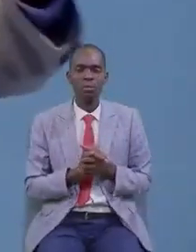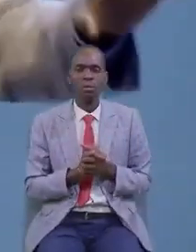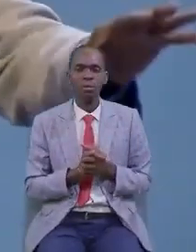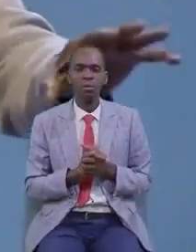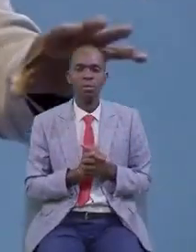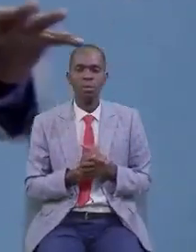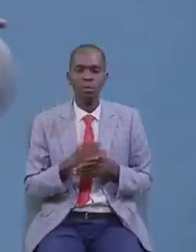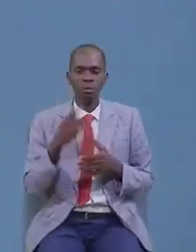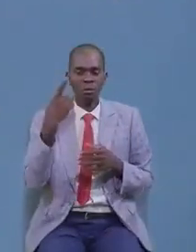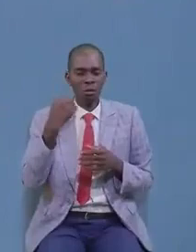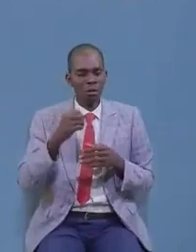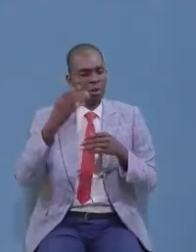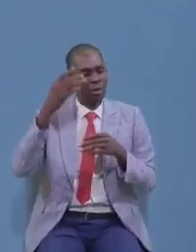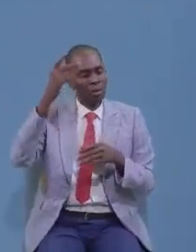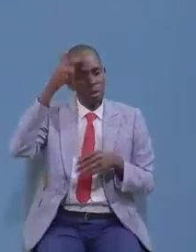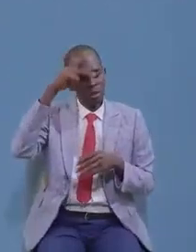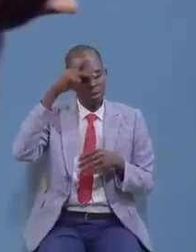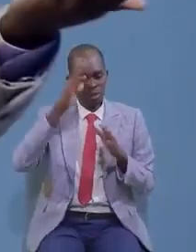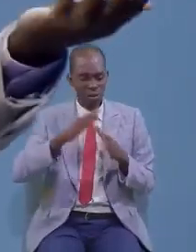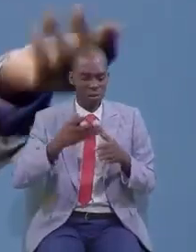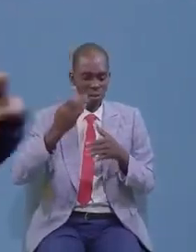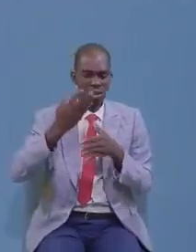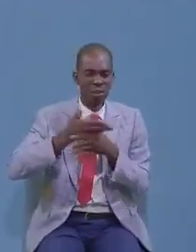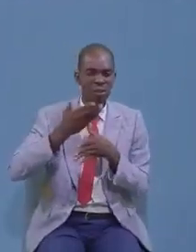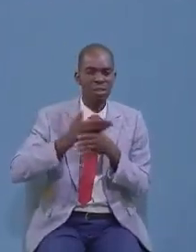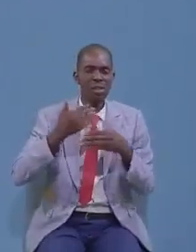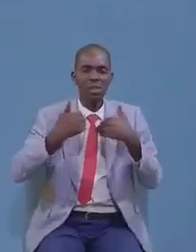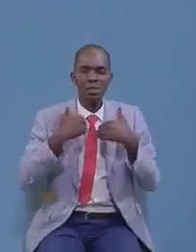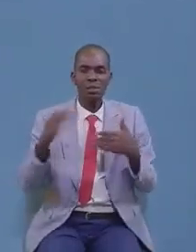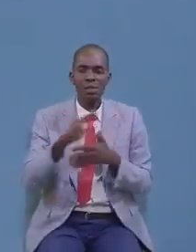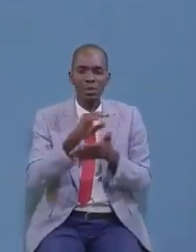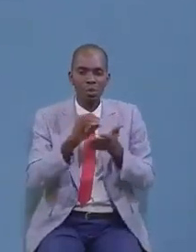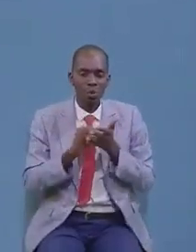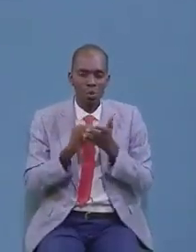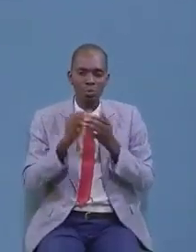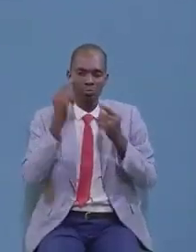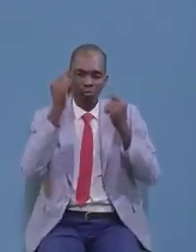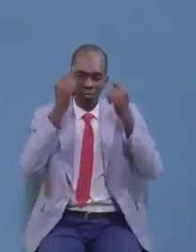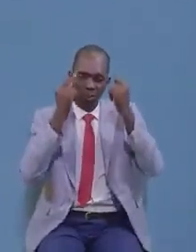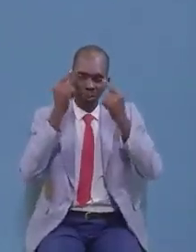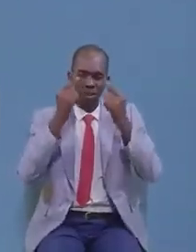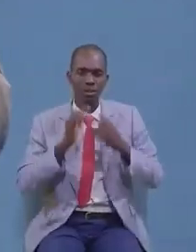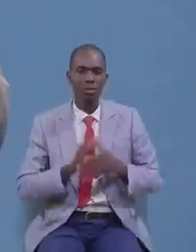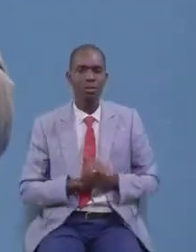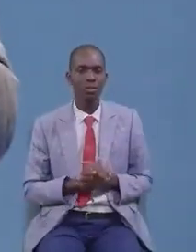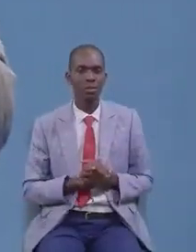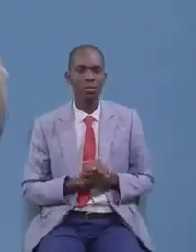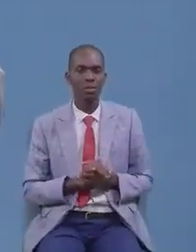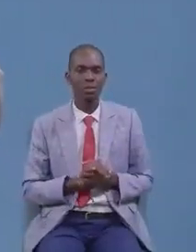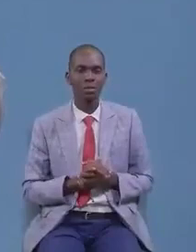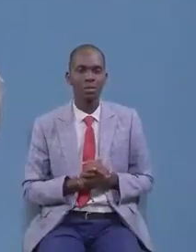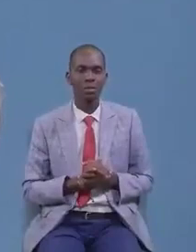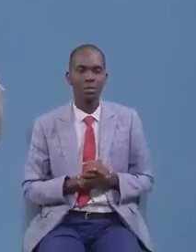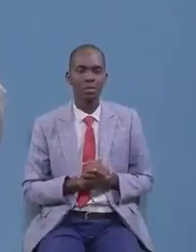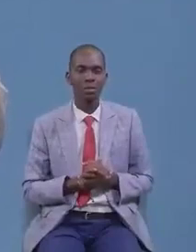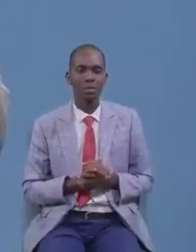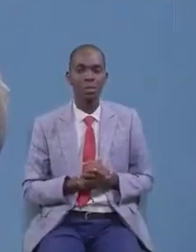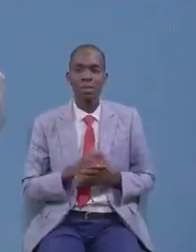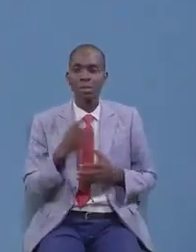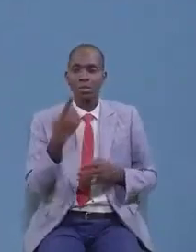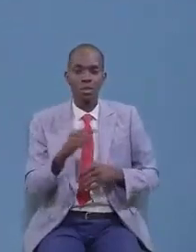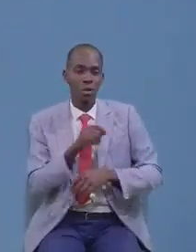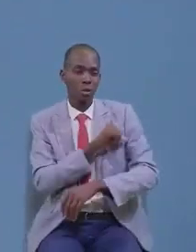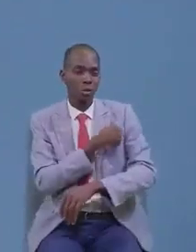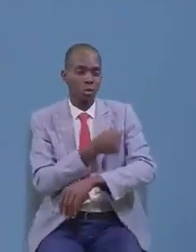The philosophers, the psychologists, they have their thoughts. వేదాంతులు గాని మానసిక శాస్త్రవేత్తలు గాని వారి ఆలోచనలు వారికి ఉంటాయి.